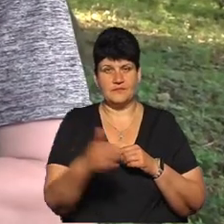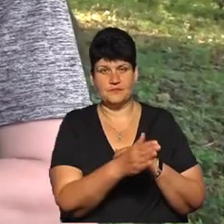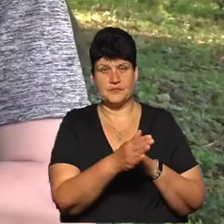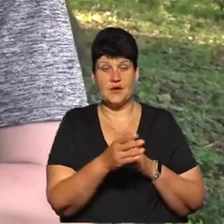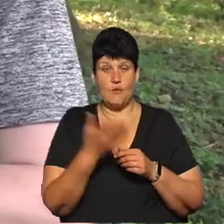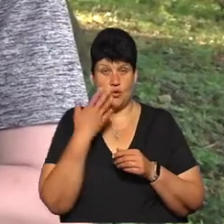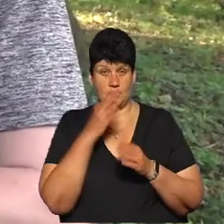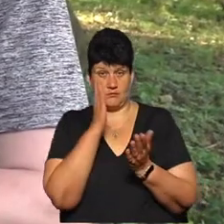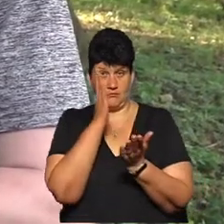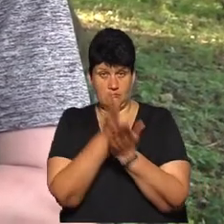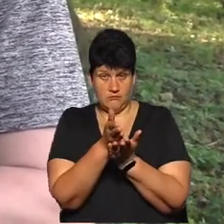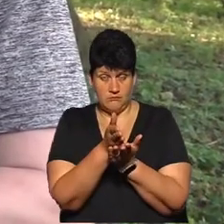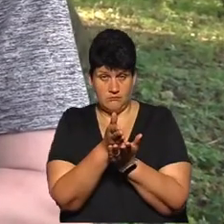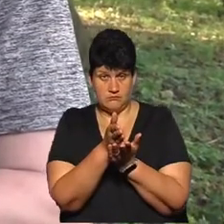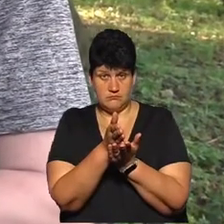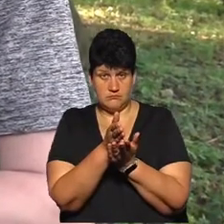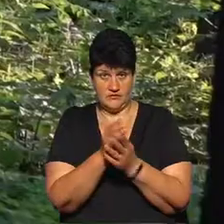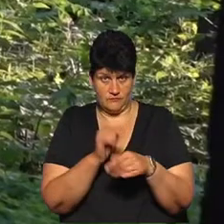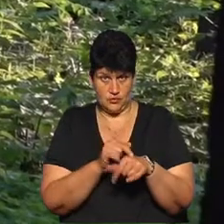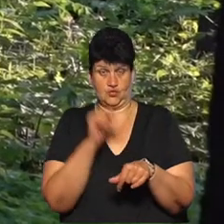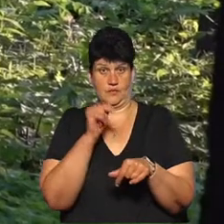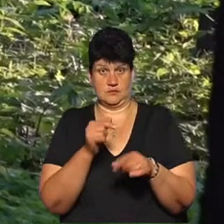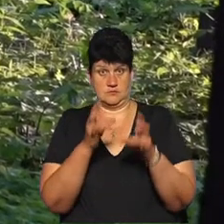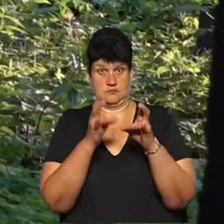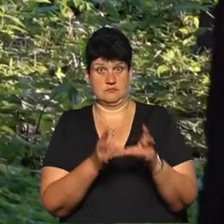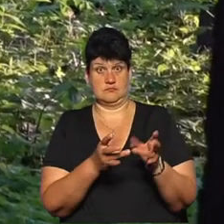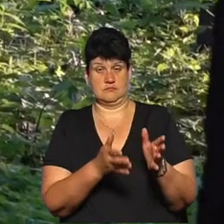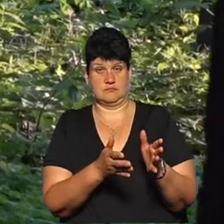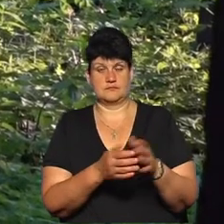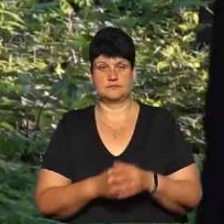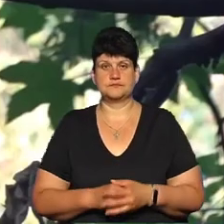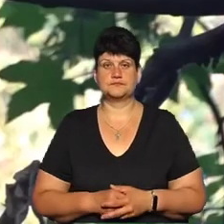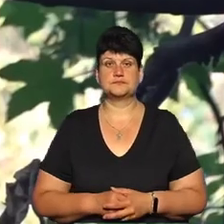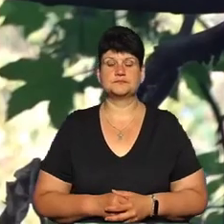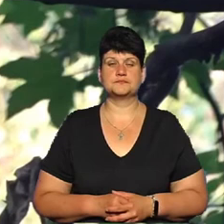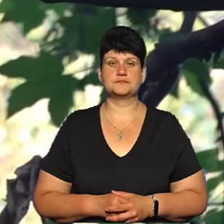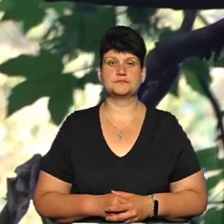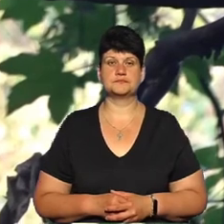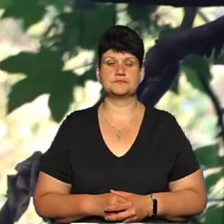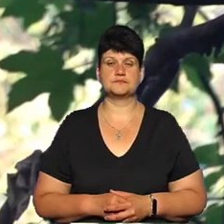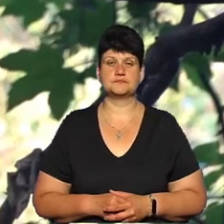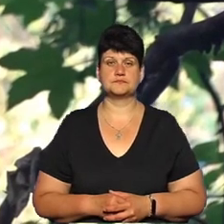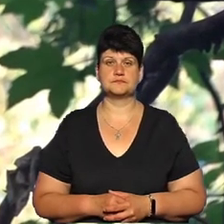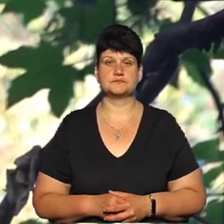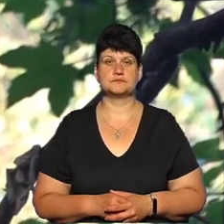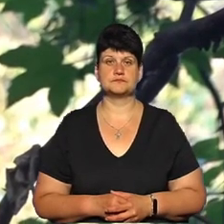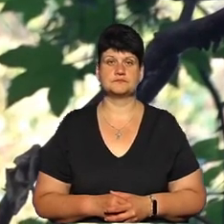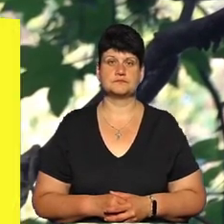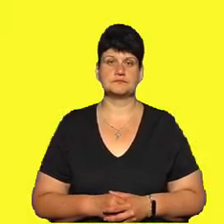він відчуває, що це загроза для нього. Лілія Лобур, Оксана Галіяш. Новини на Суспільному. Тернопіль.